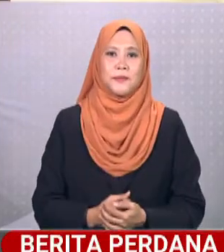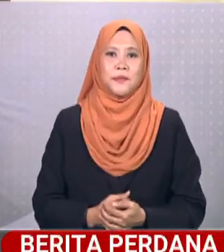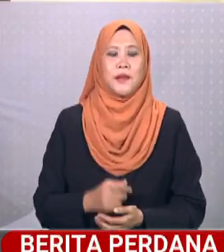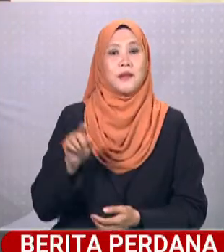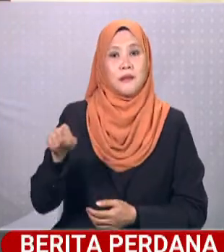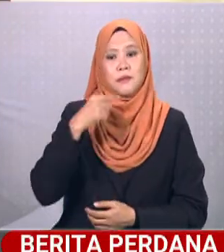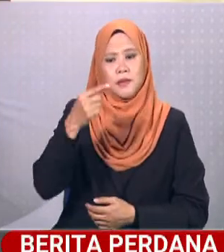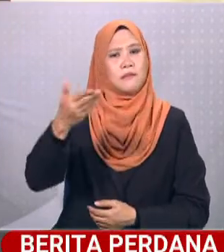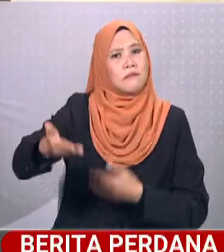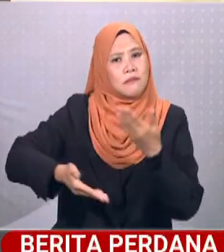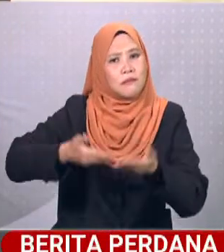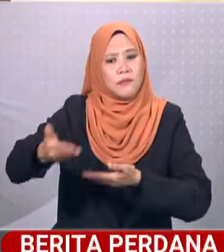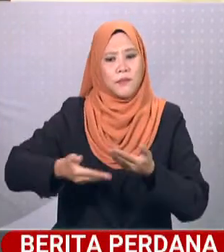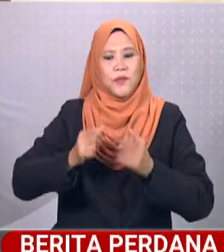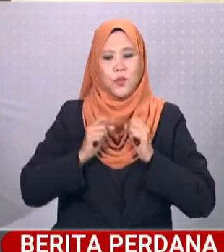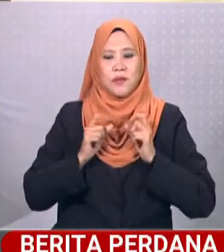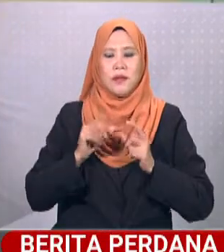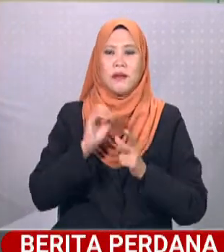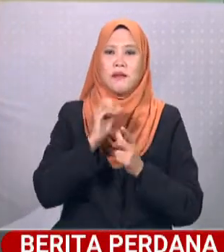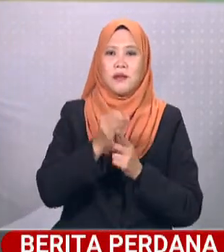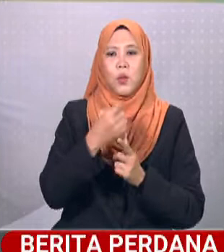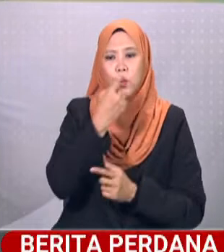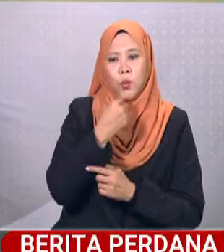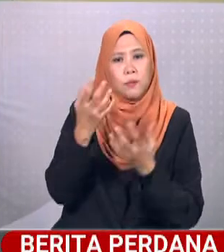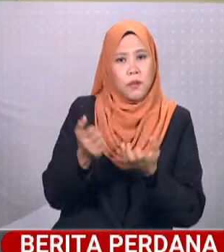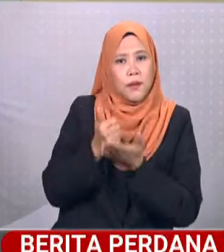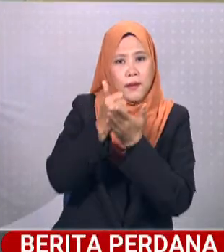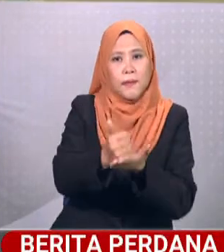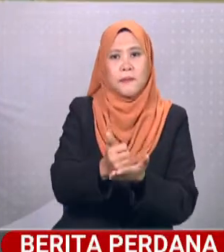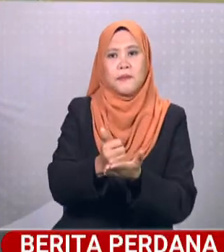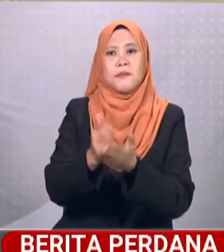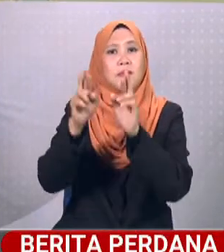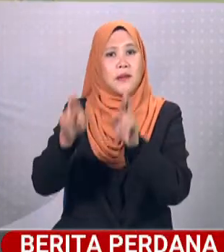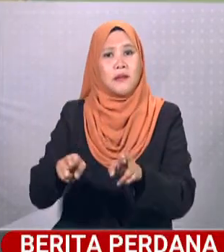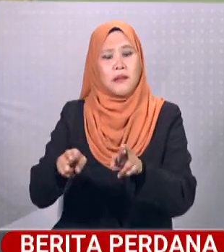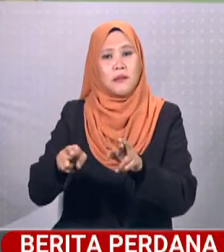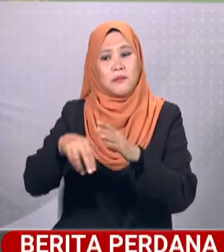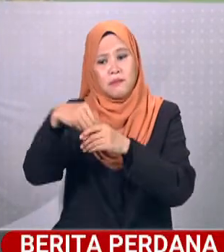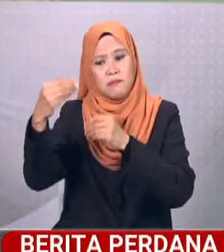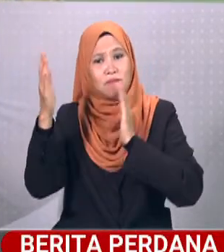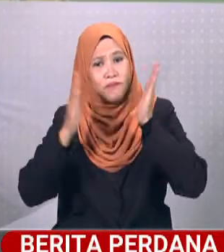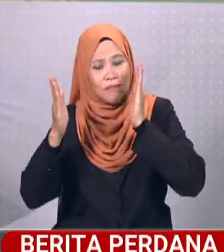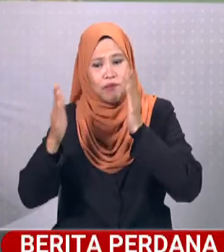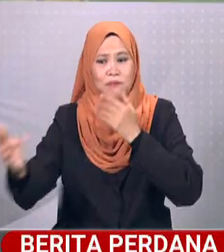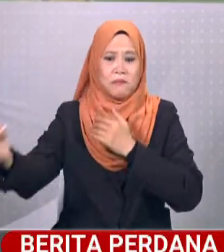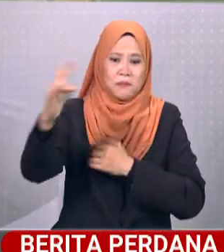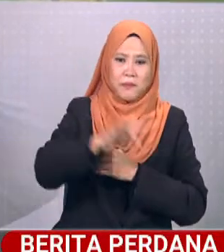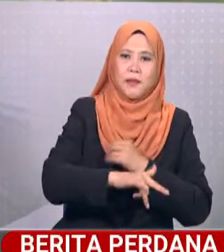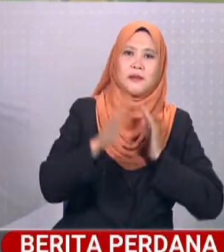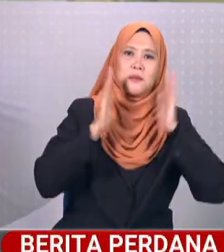Beliau terus mengalu-alukan pihak swasta dan ejen yang berhasrat membantu membawa pulang rakyat Malaysia yang terkandas di luar